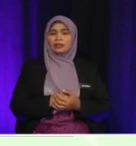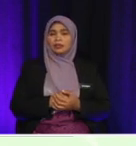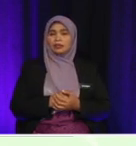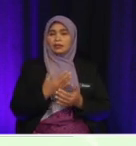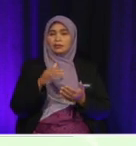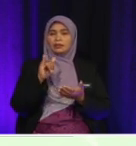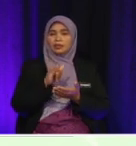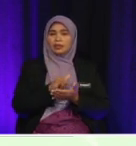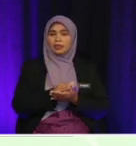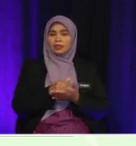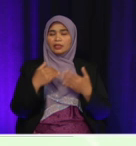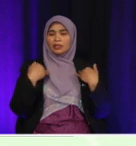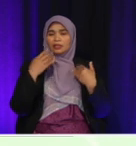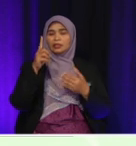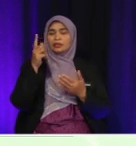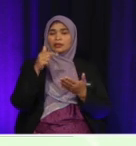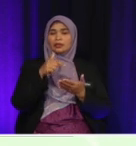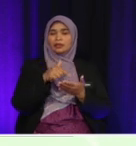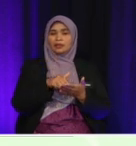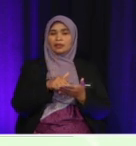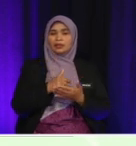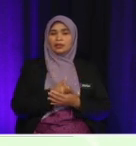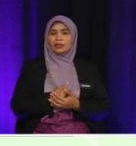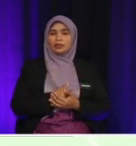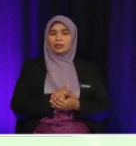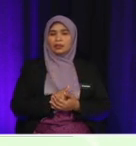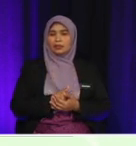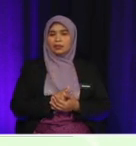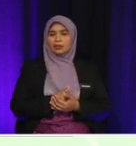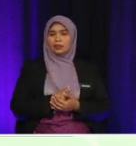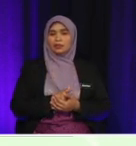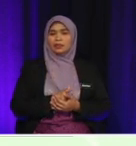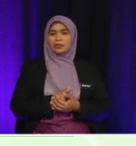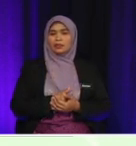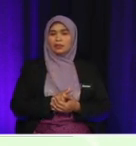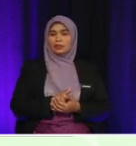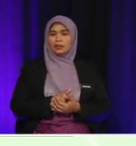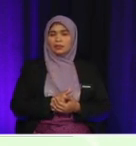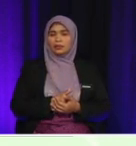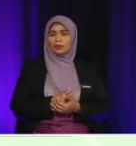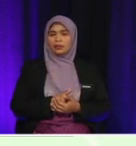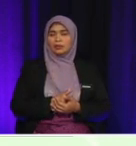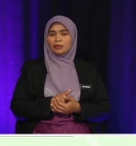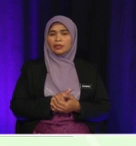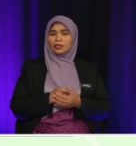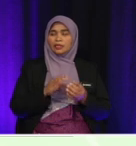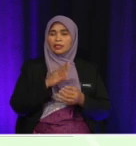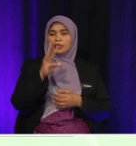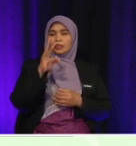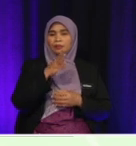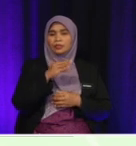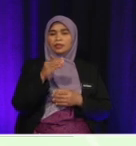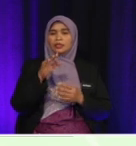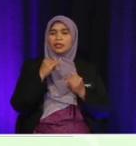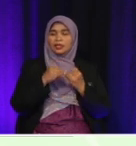kemudian ada in akah ini ialah yang kelima tasq ini yang keenam